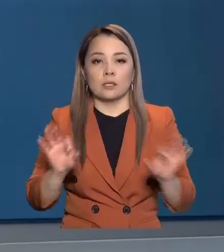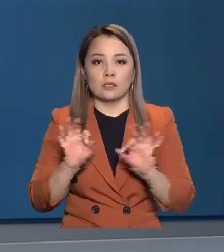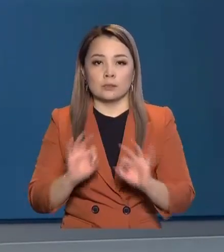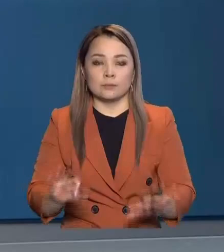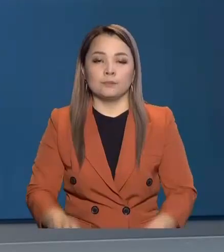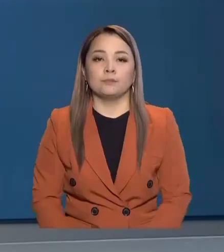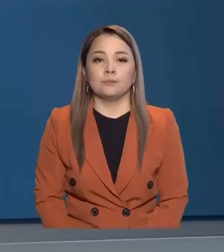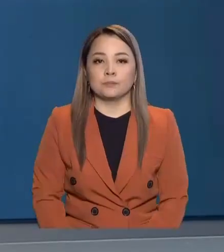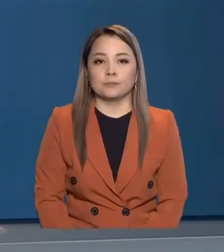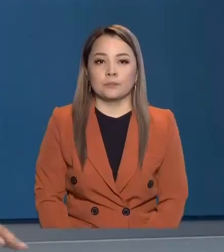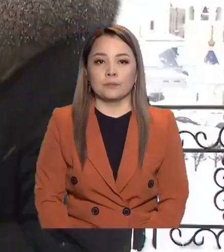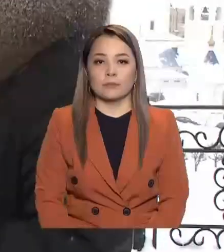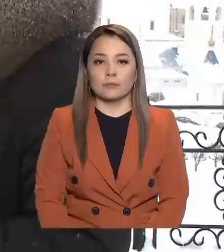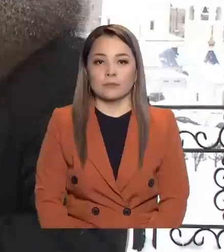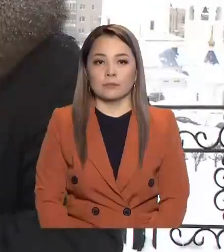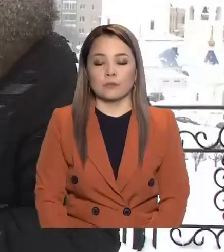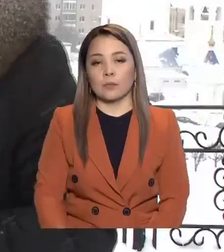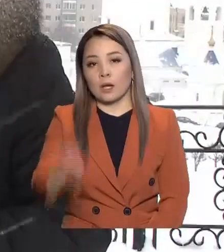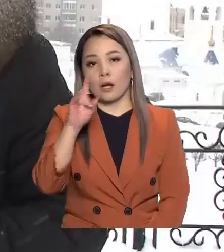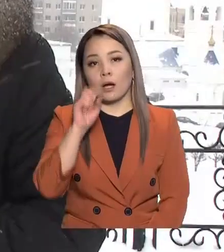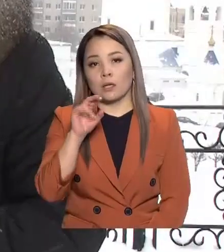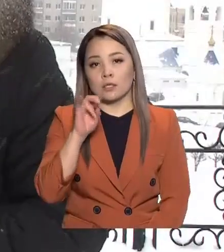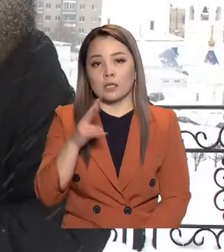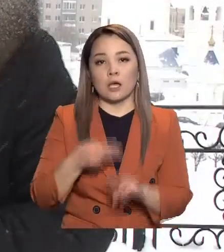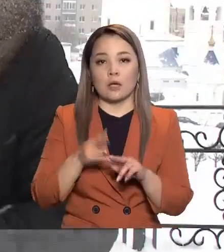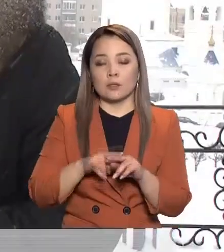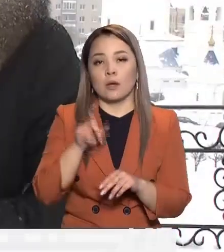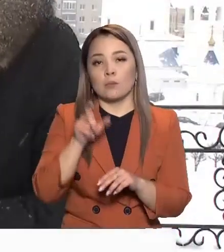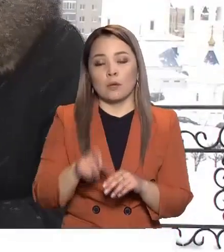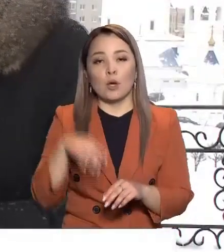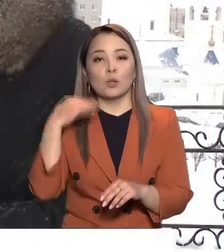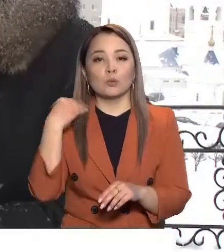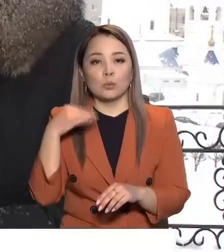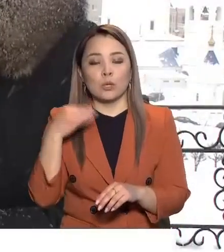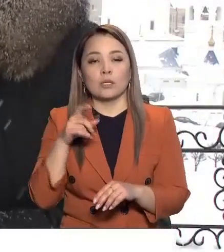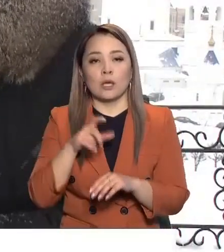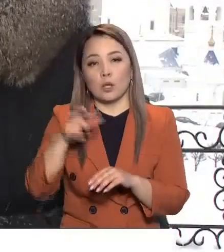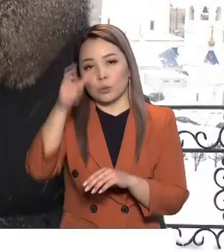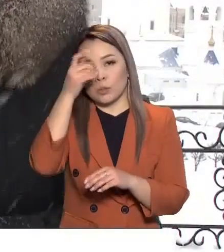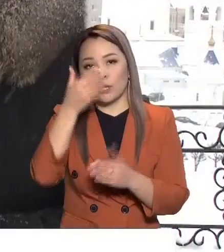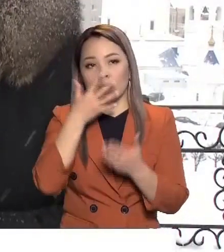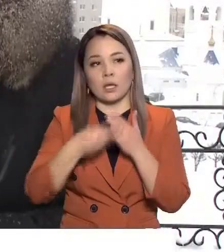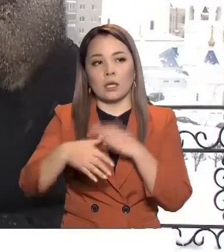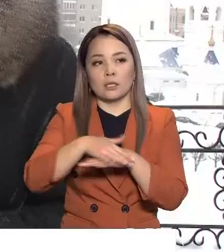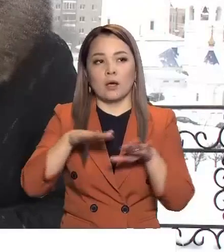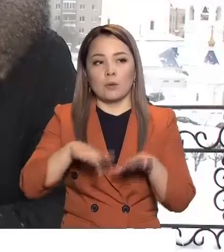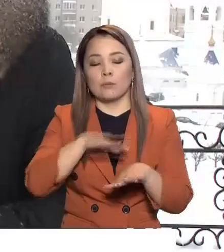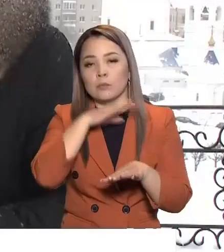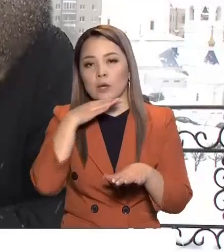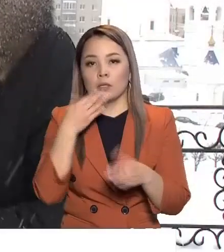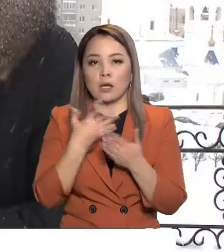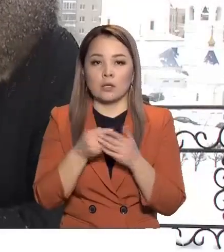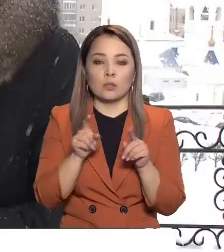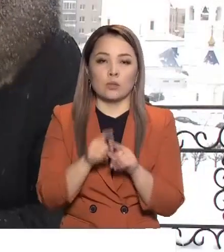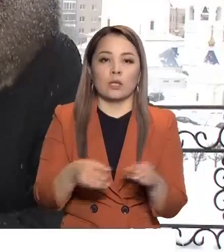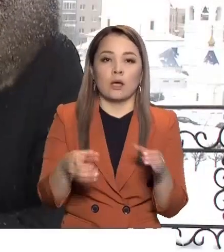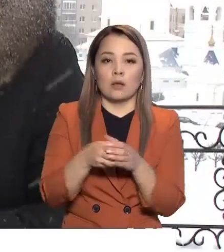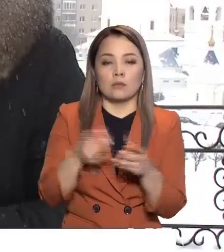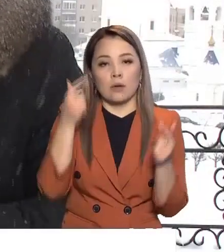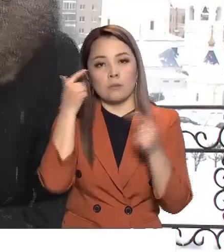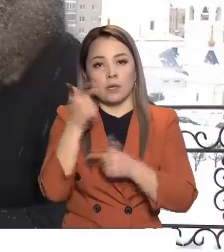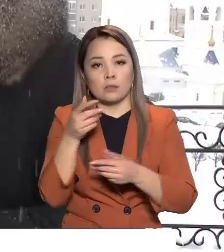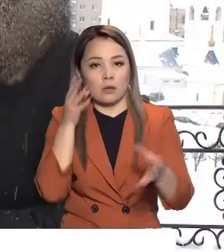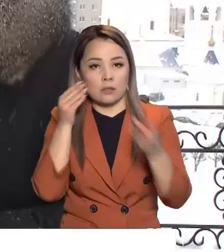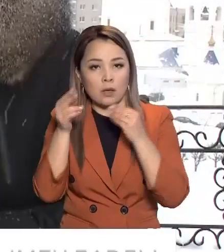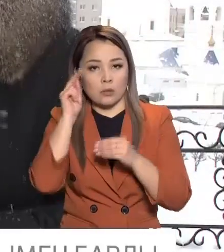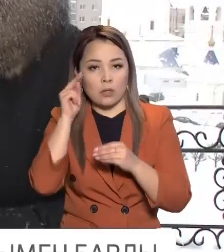аңғартады. Казан қазақ үшін бөтен емес, түркі дүниесі үшін қасиетті шаһарда талай қазақ зиялысы білім алған.